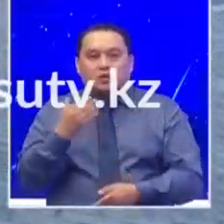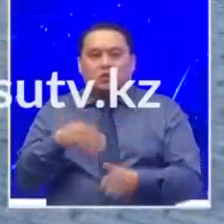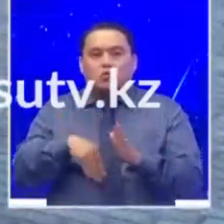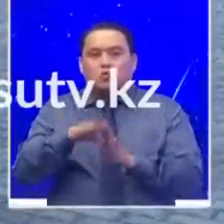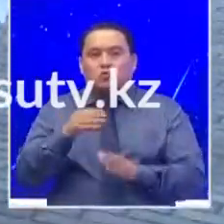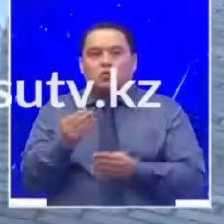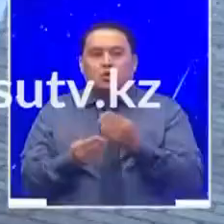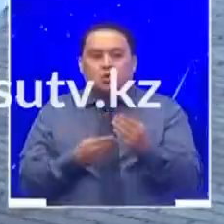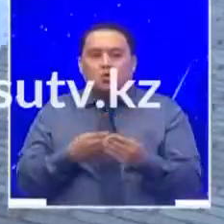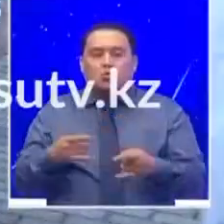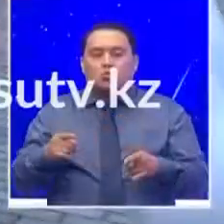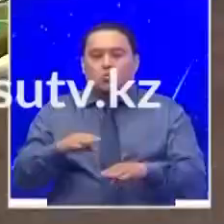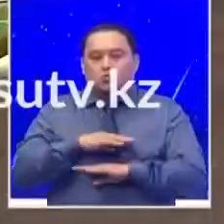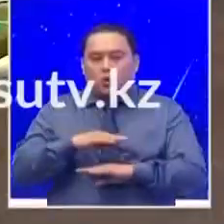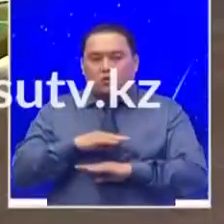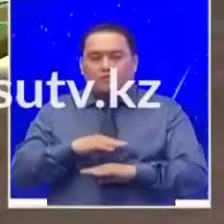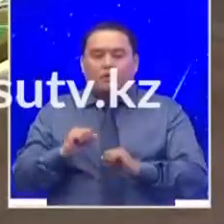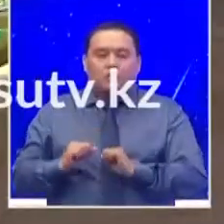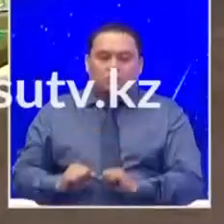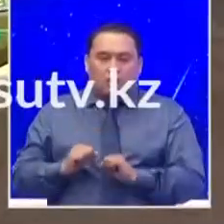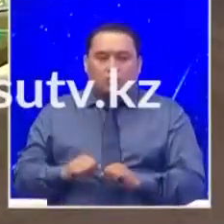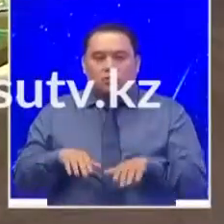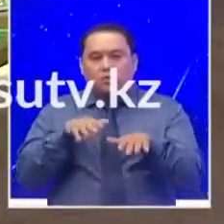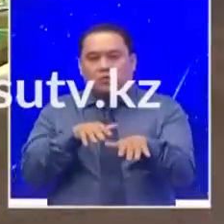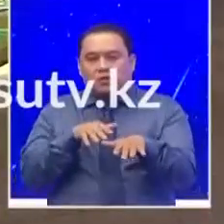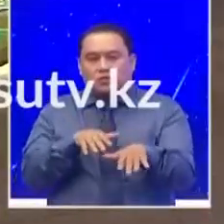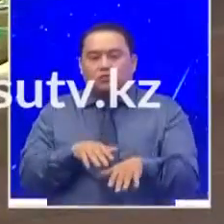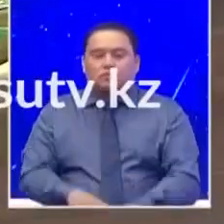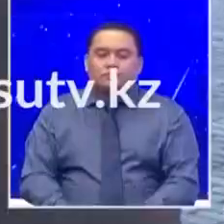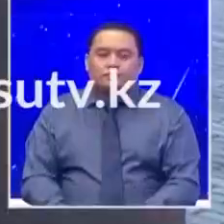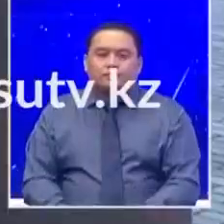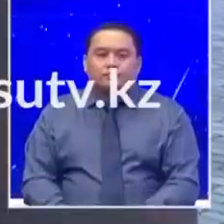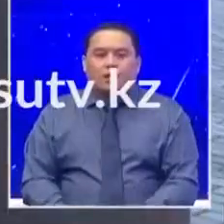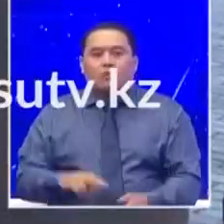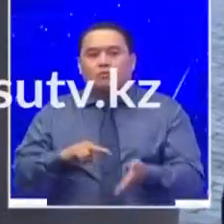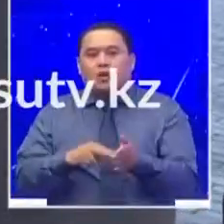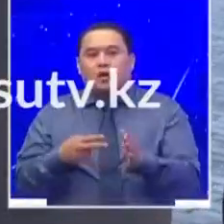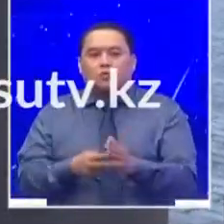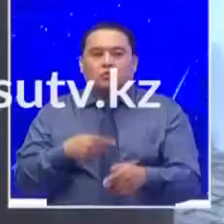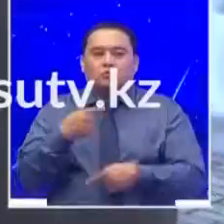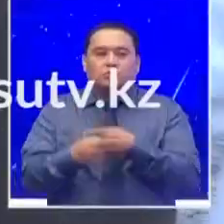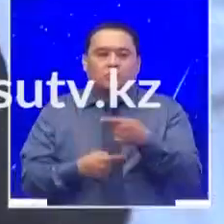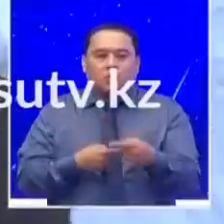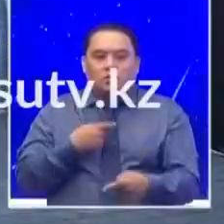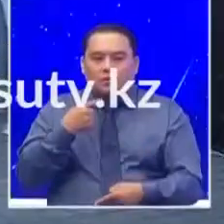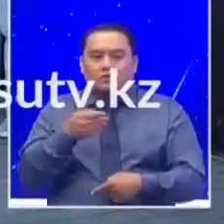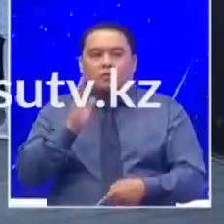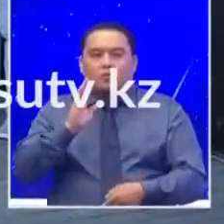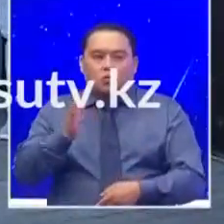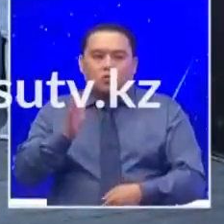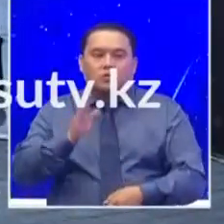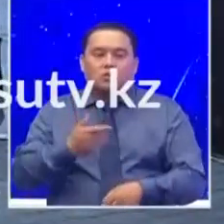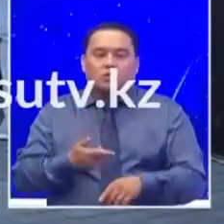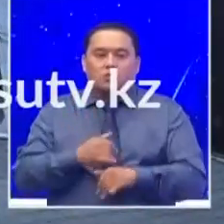«Лучший игрок», «Лучший вратарь», «Лучший защитник» и «Лучший нападающий». Организаторы планируют придать соревнованиям статус традиционных и в